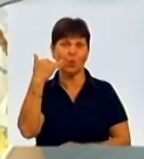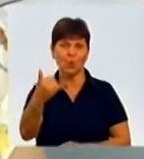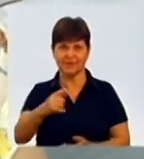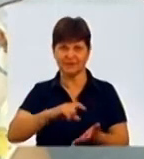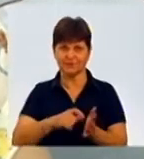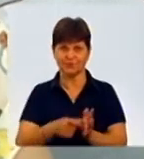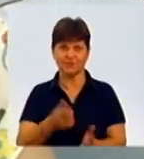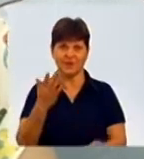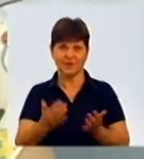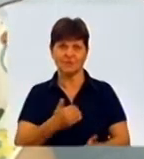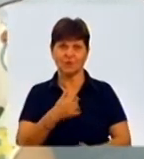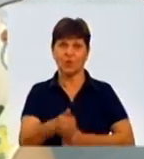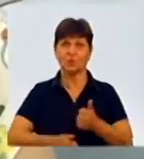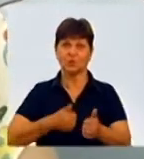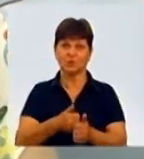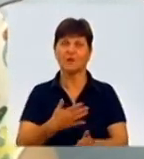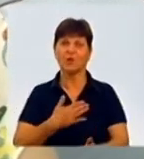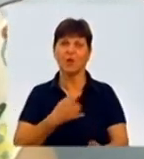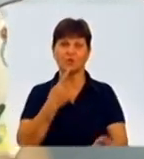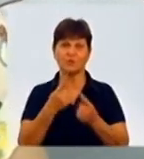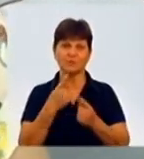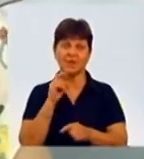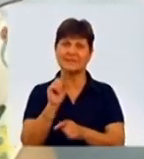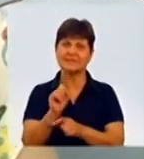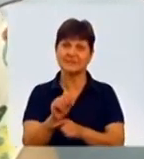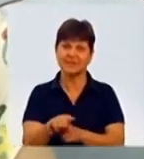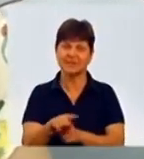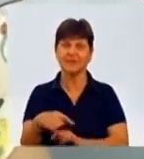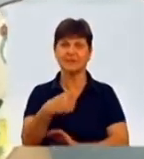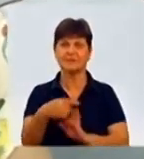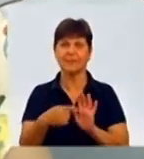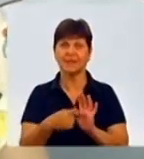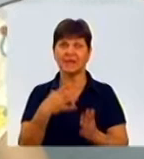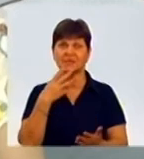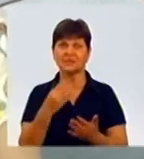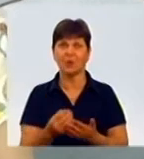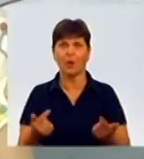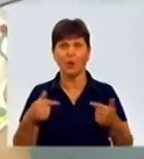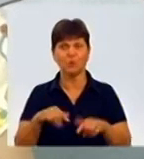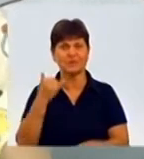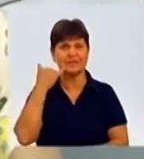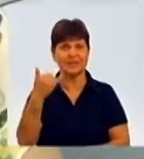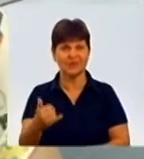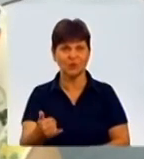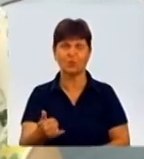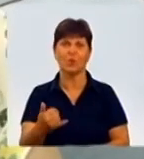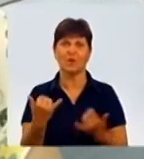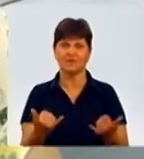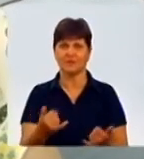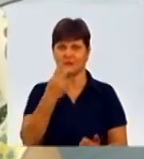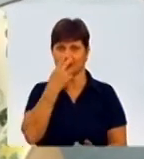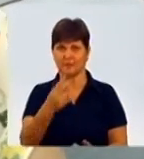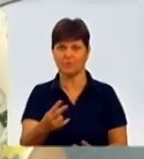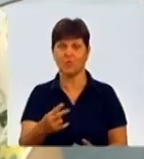Якщо ви хочете долучитися до нашої розмови чи задати запитання своє гостю, телефонуйте. Можете зараз бачити на